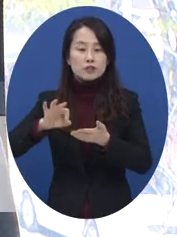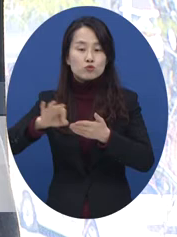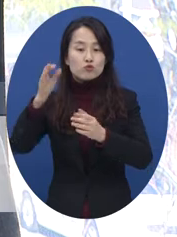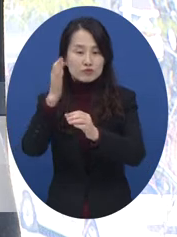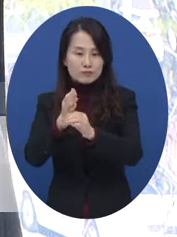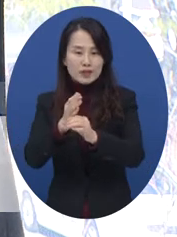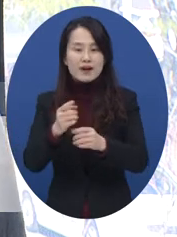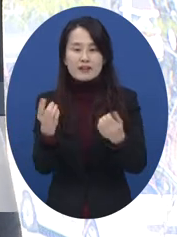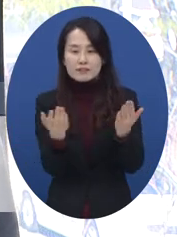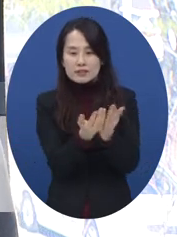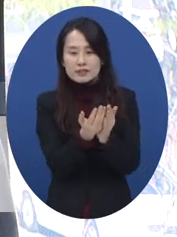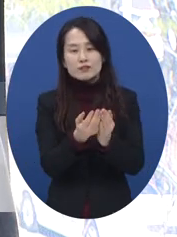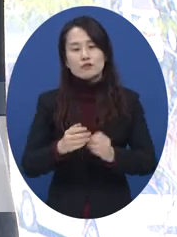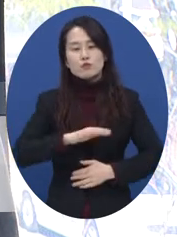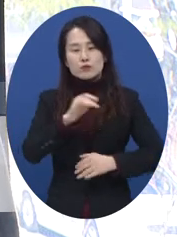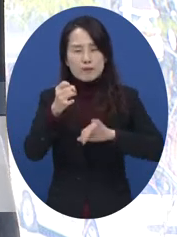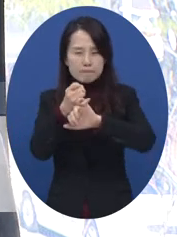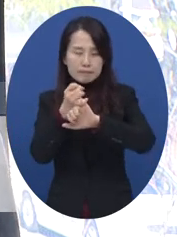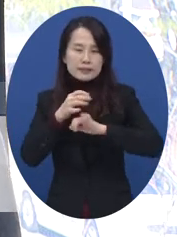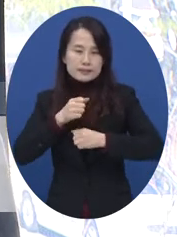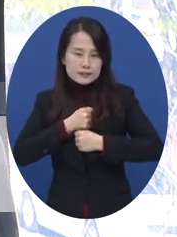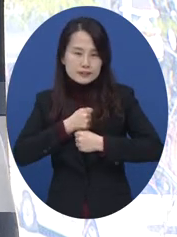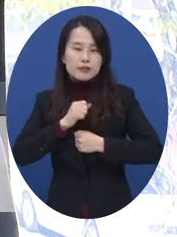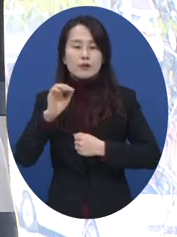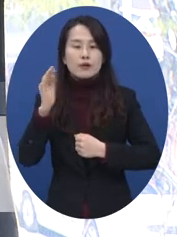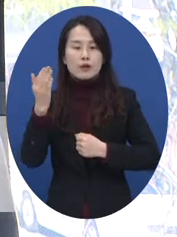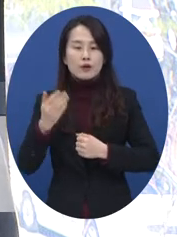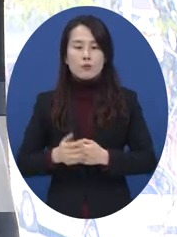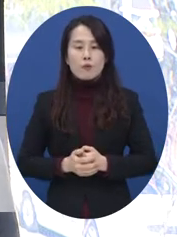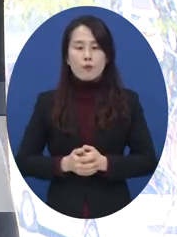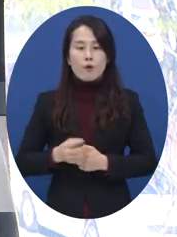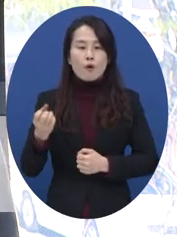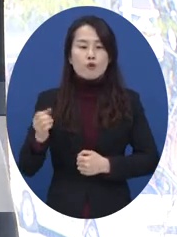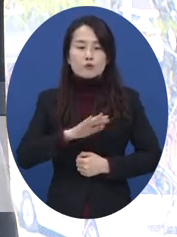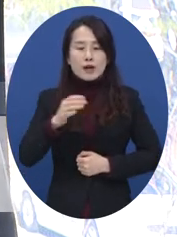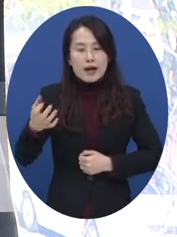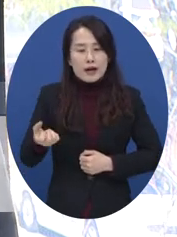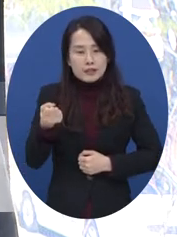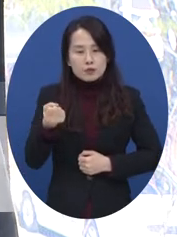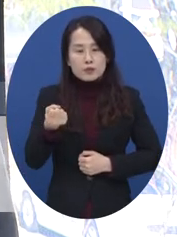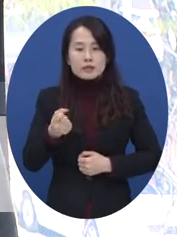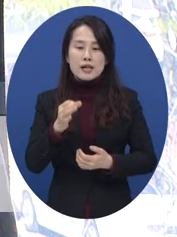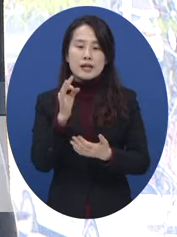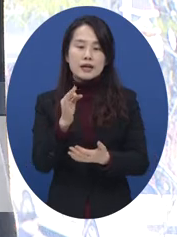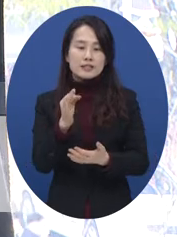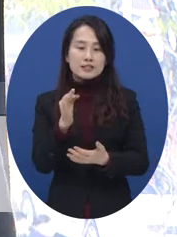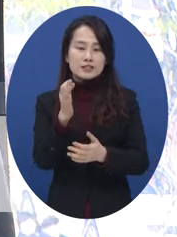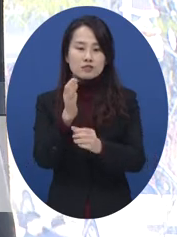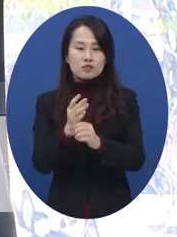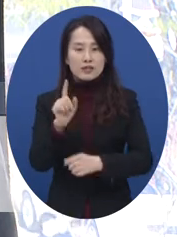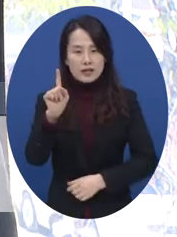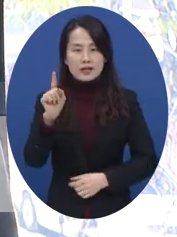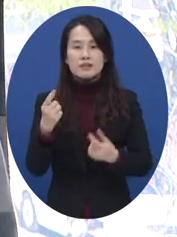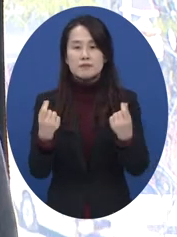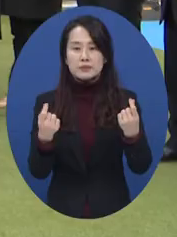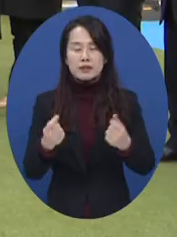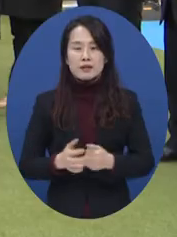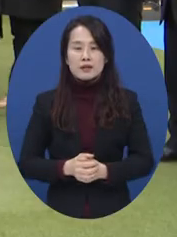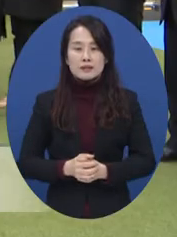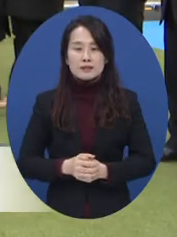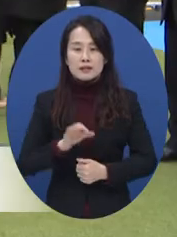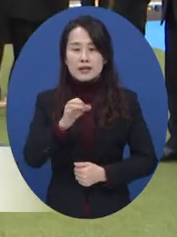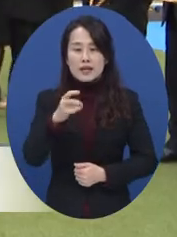것 같아요. 그래서 그것에 맞춰서 또 사실은 우리가 꼭 지켜야 하고 또 우리가 가지고 있어야 하는 그 가치 중에